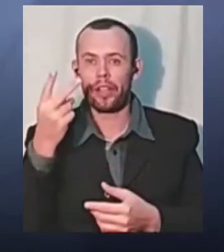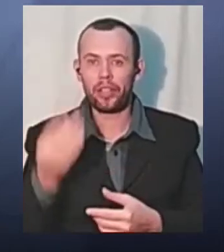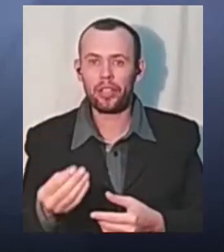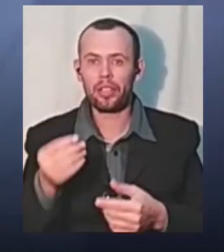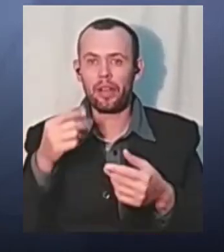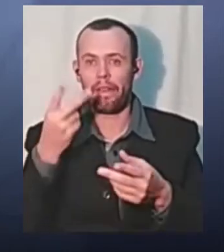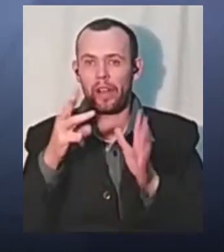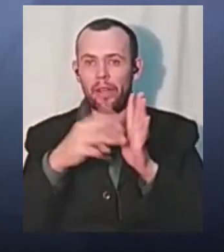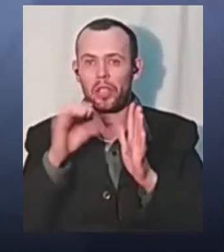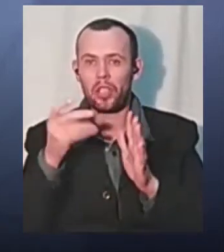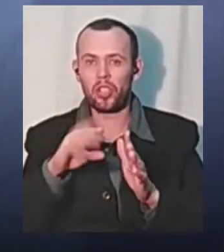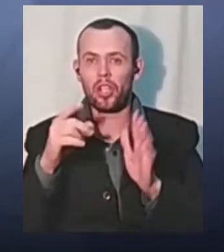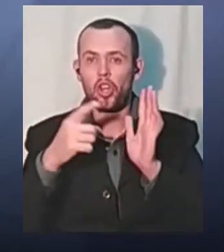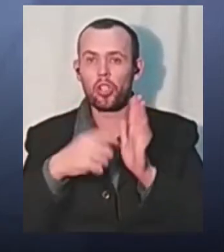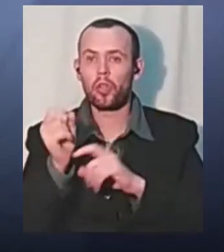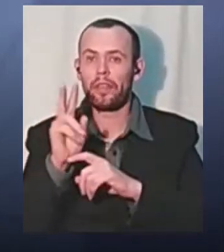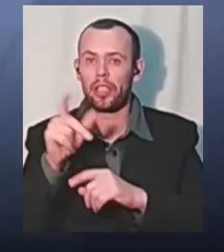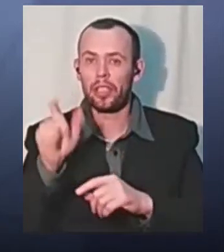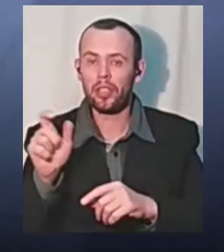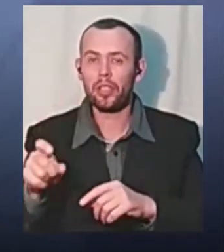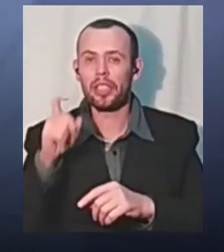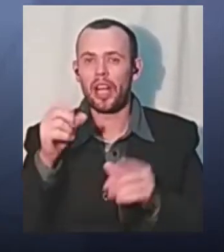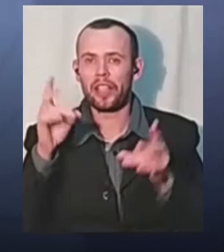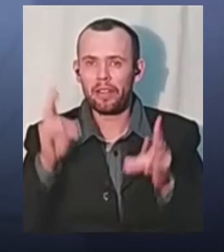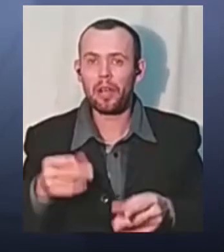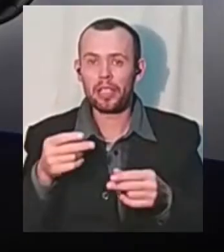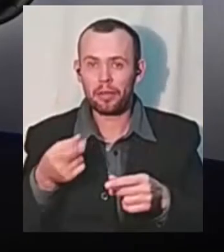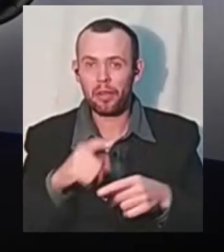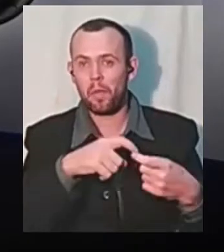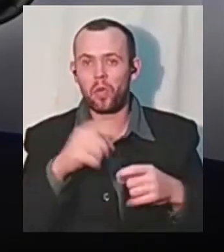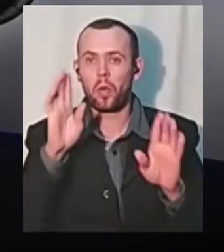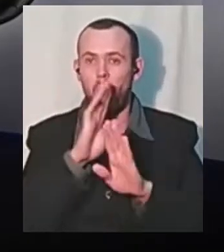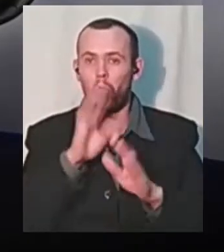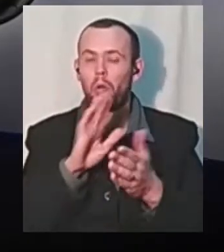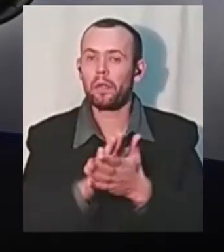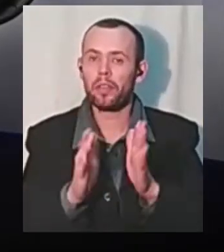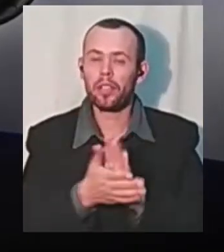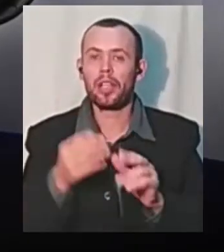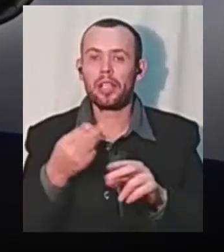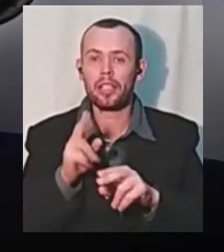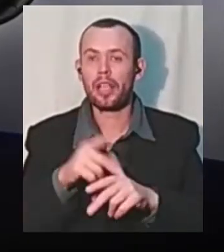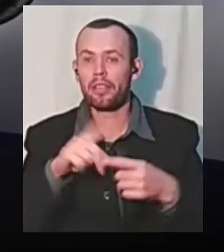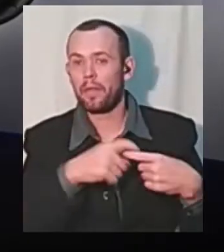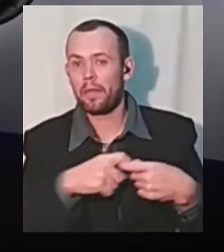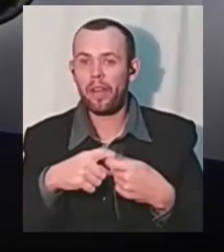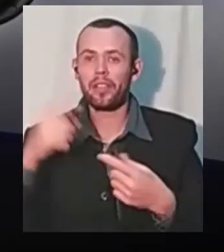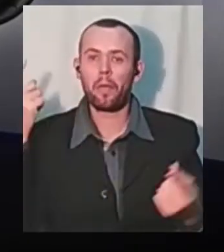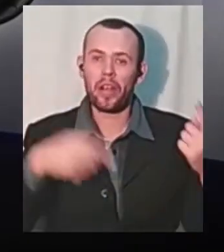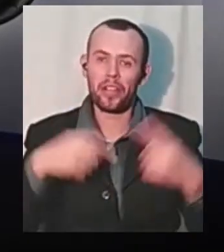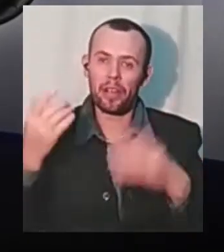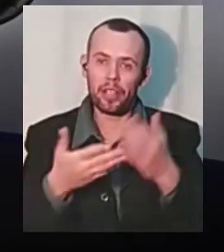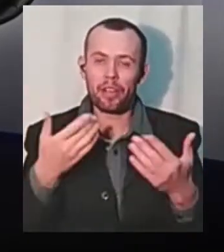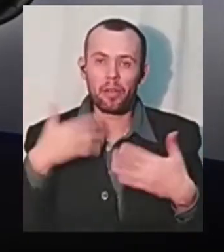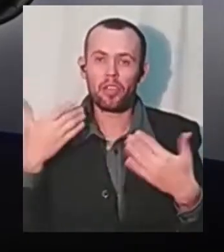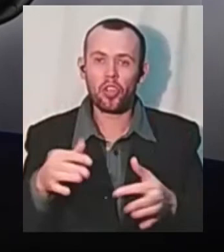січня, дійшло 12 людей з травмами, саме пов'язаними з погодніми умовами. Це дві травми, пов'язані з падінням гілок, те, що ми вже